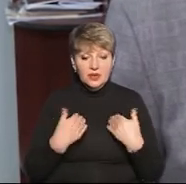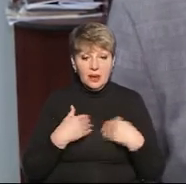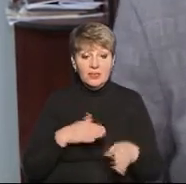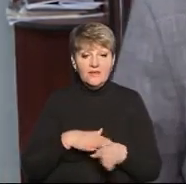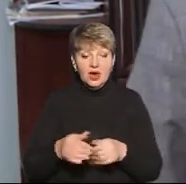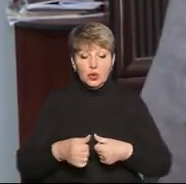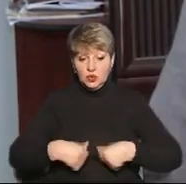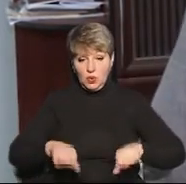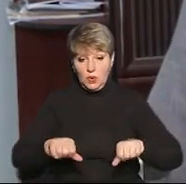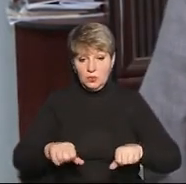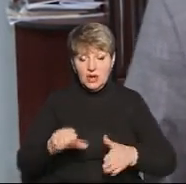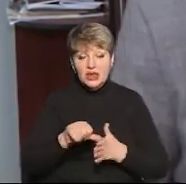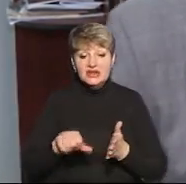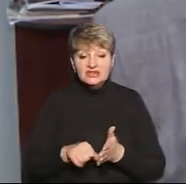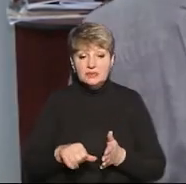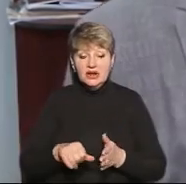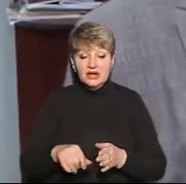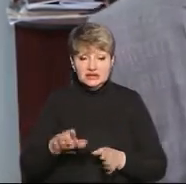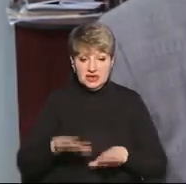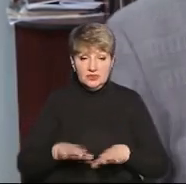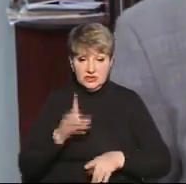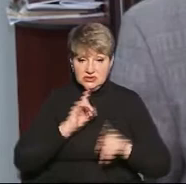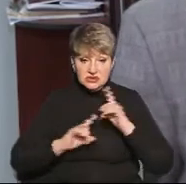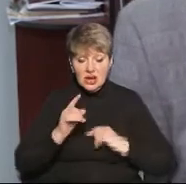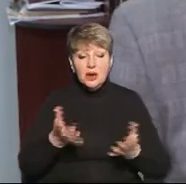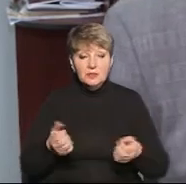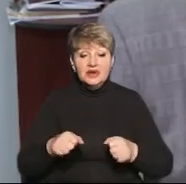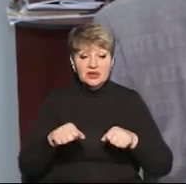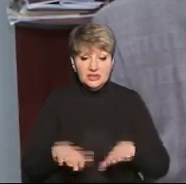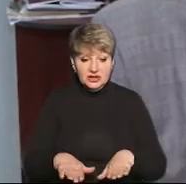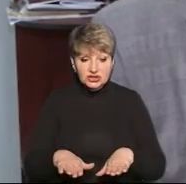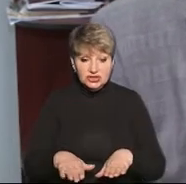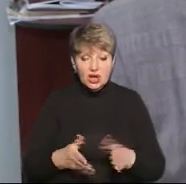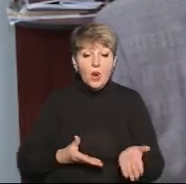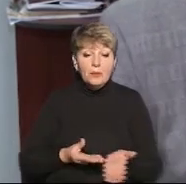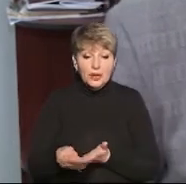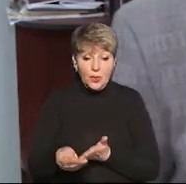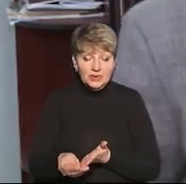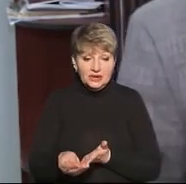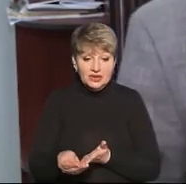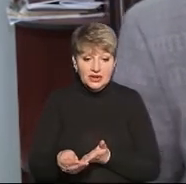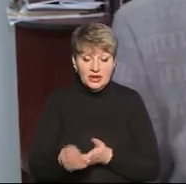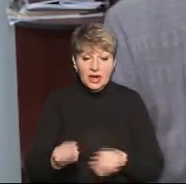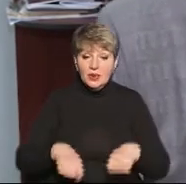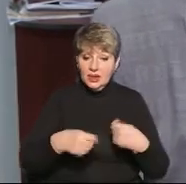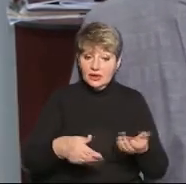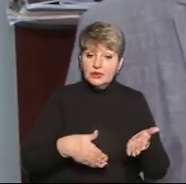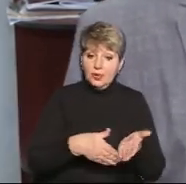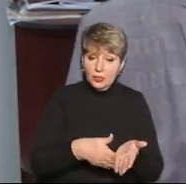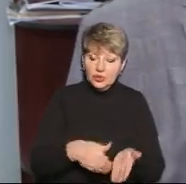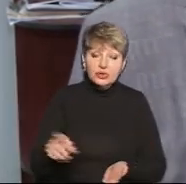виконкомі Смілянської міської ради прийняли рішення щодо фінансування цієї заборгованості про плати надання допомоги для